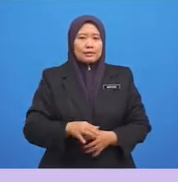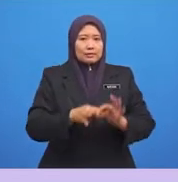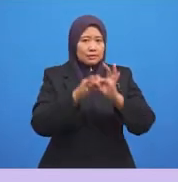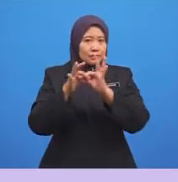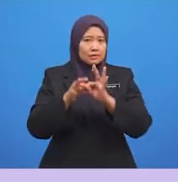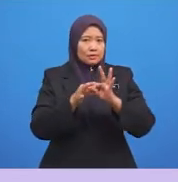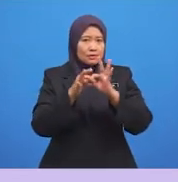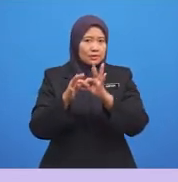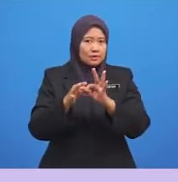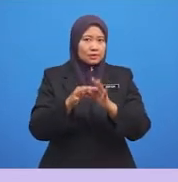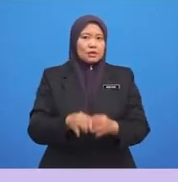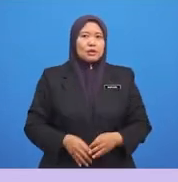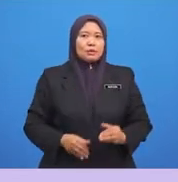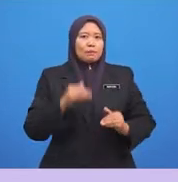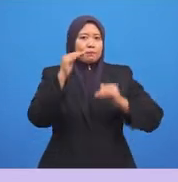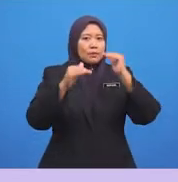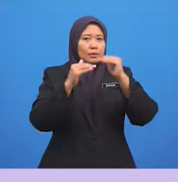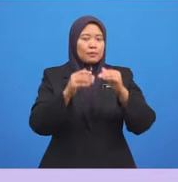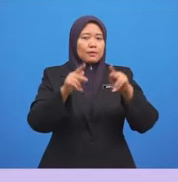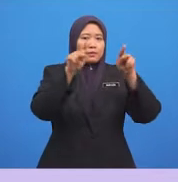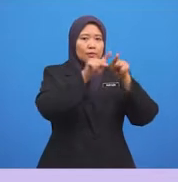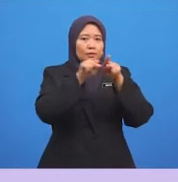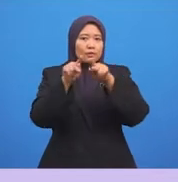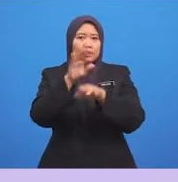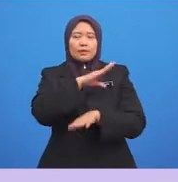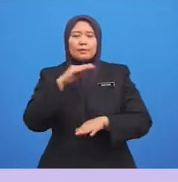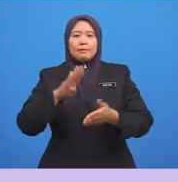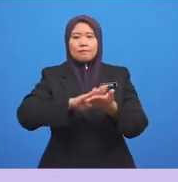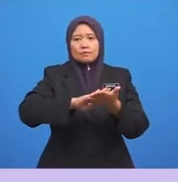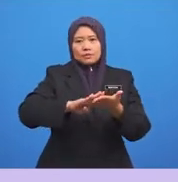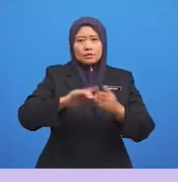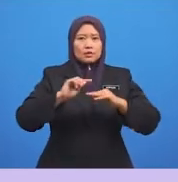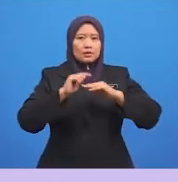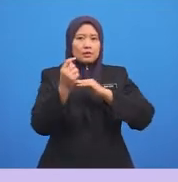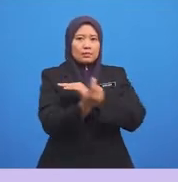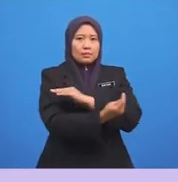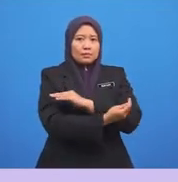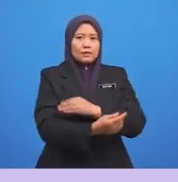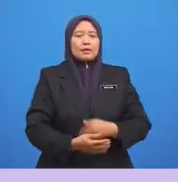pondok dan membersihkan taman. Bak kata pepatah.